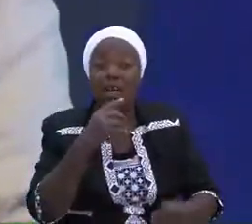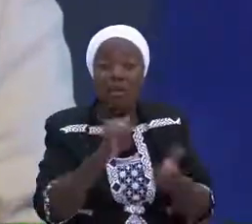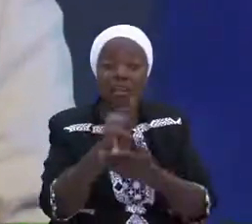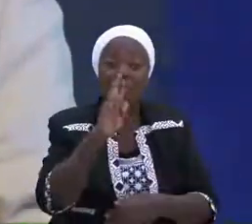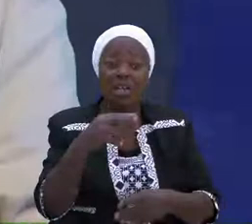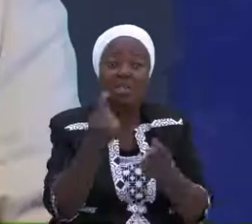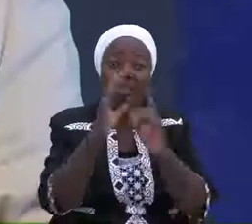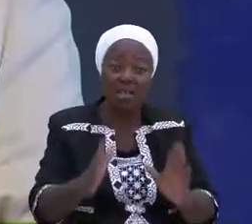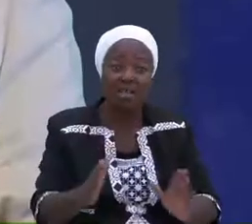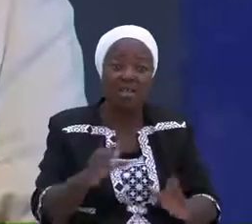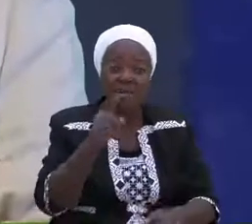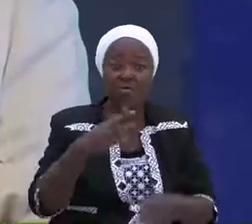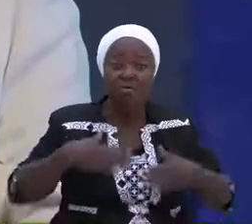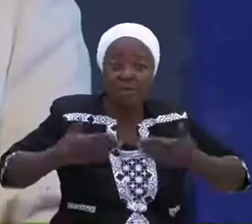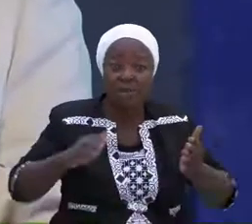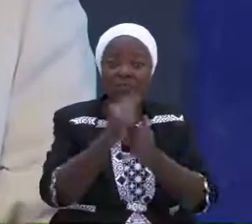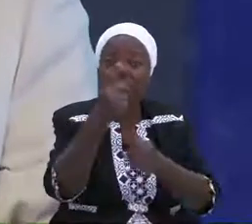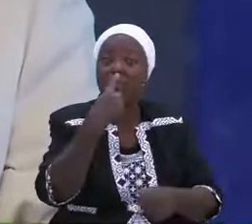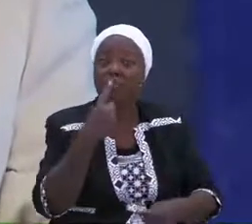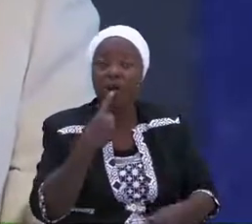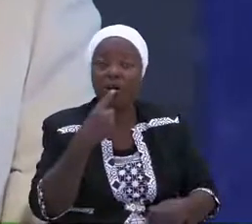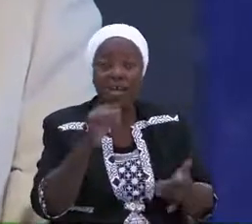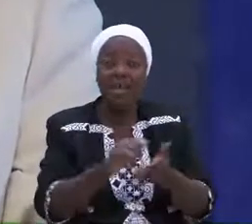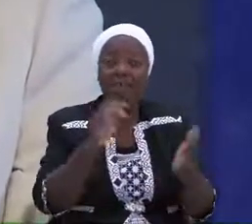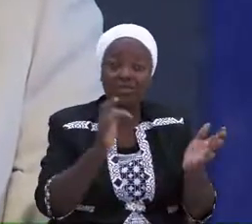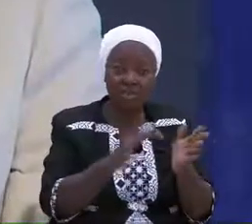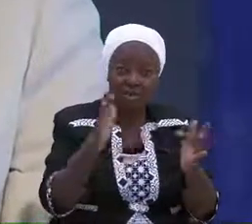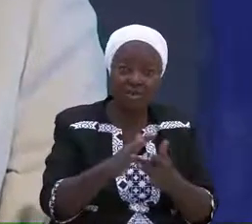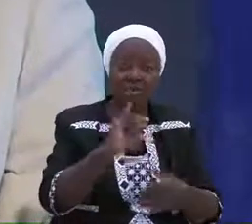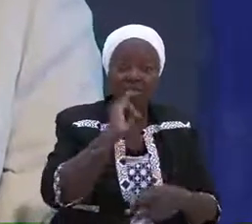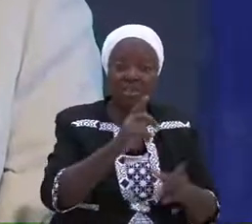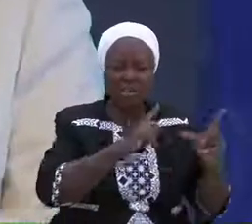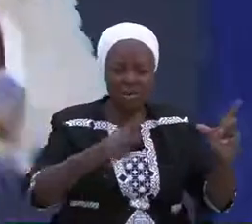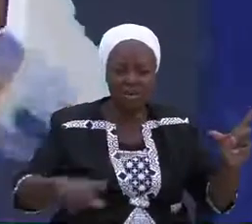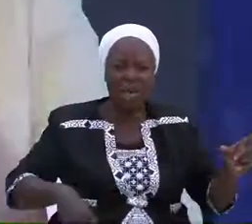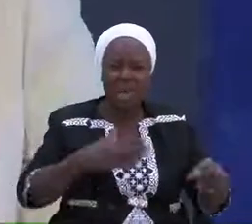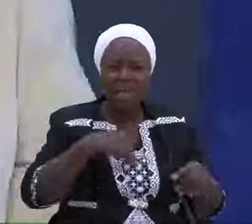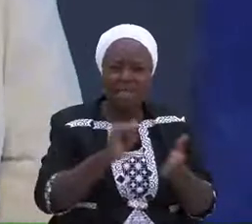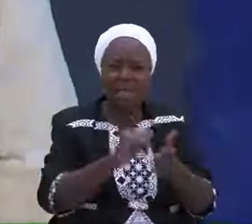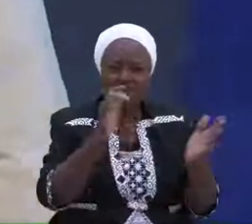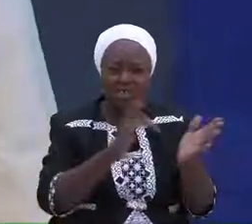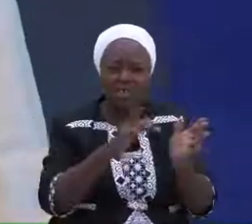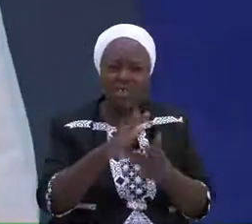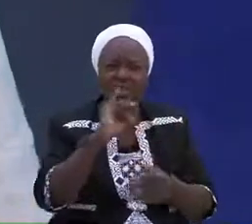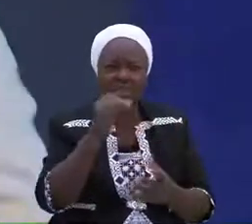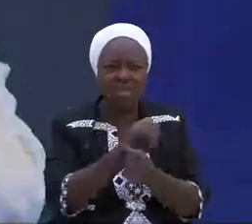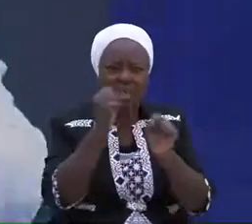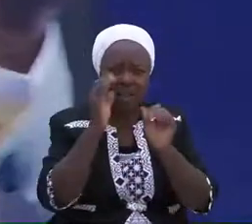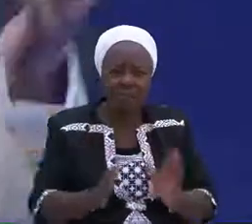tu es pécheur, tu confesses de ta bouche que Jésus est le Seigneur, que Jésus est le